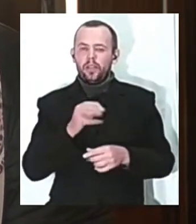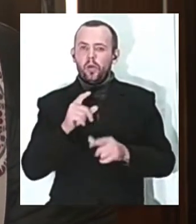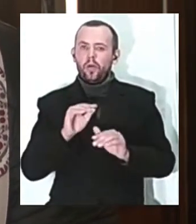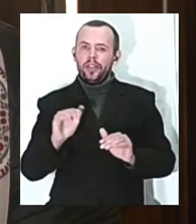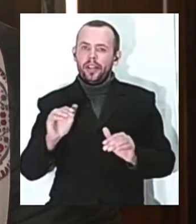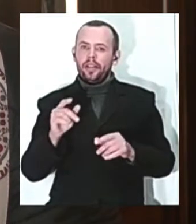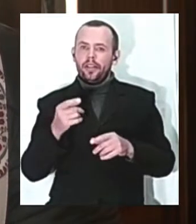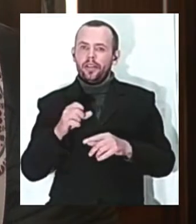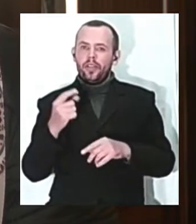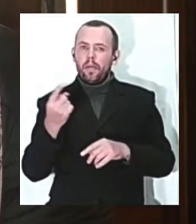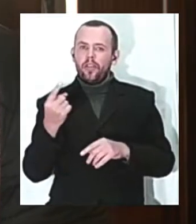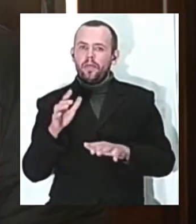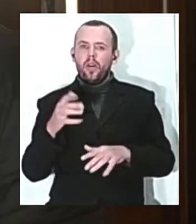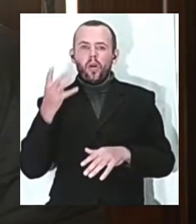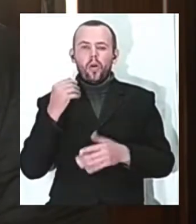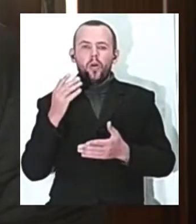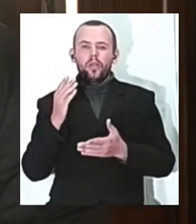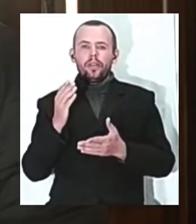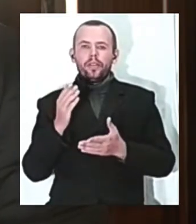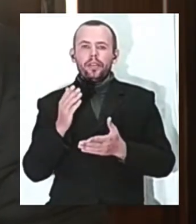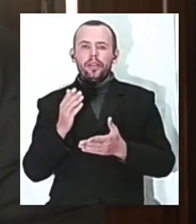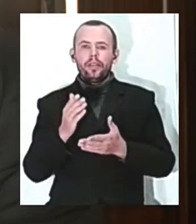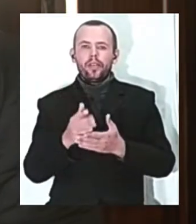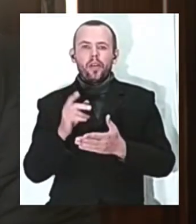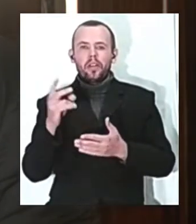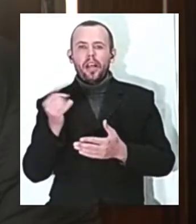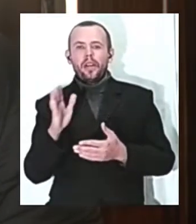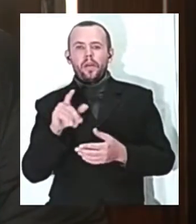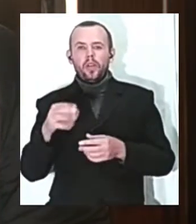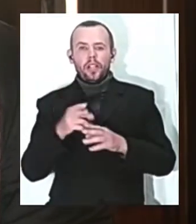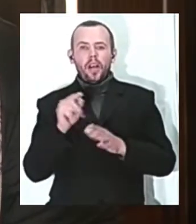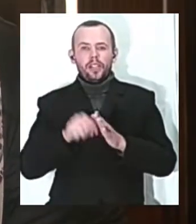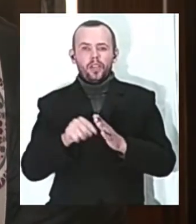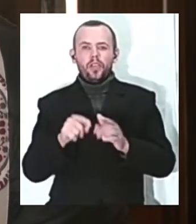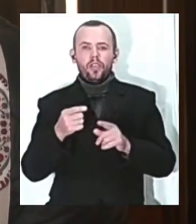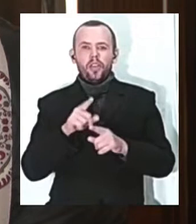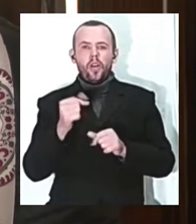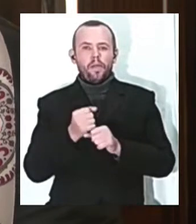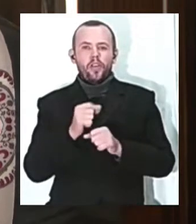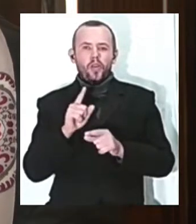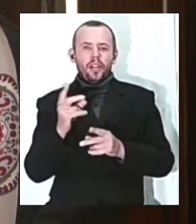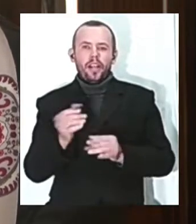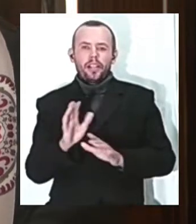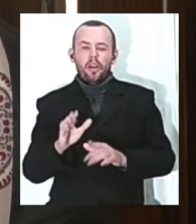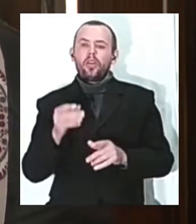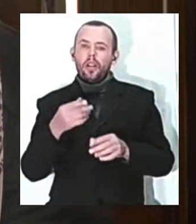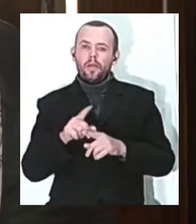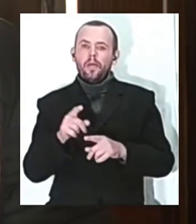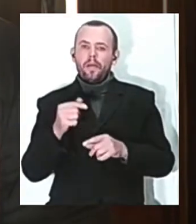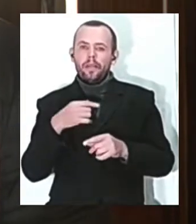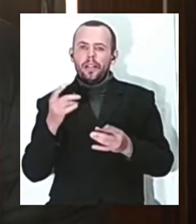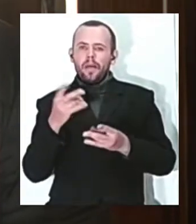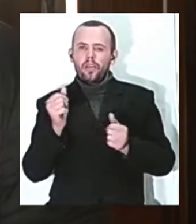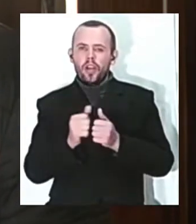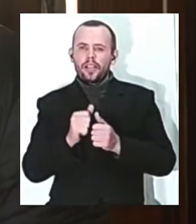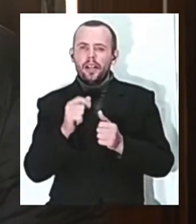коли їм не цікаво, то це означає, що ти робиш щось нецікаве. Тому треба часто, частіше переключатися, робити